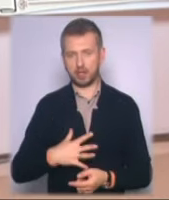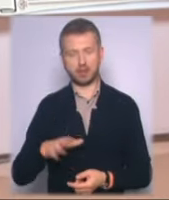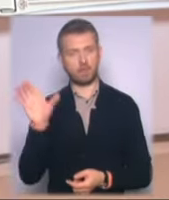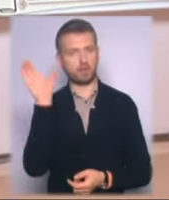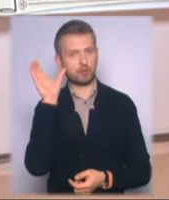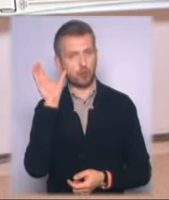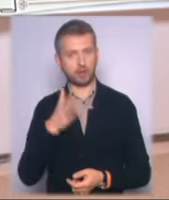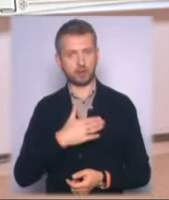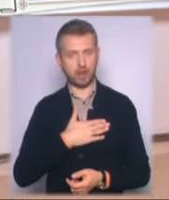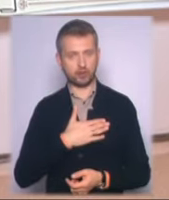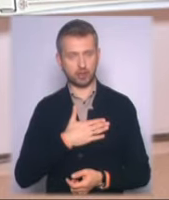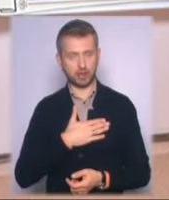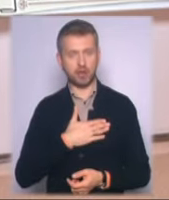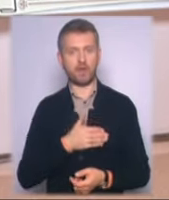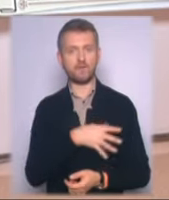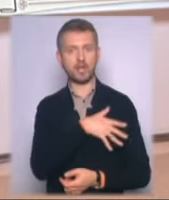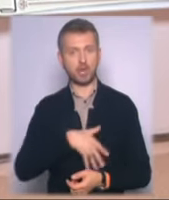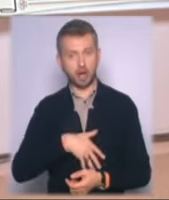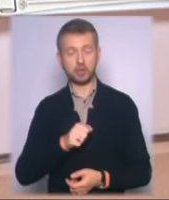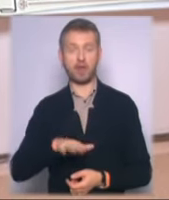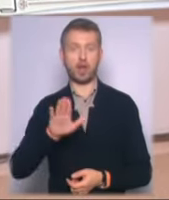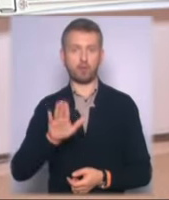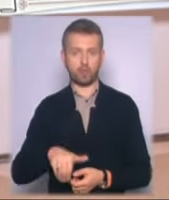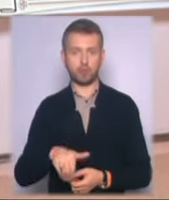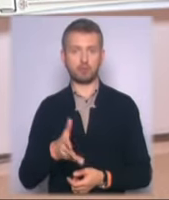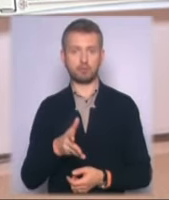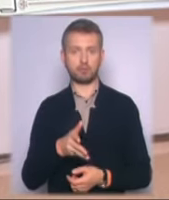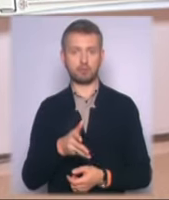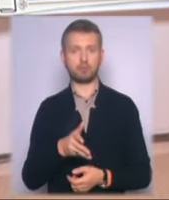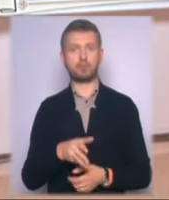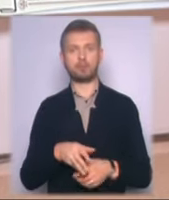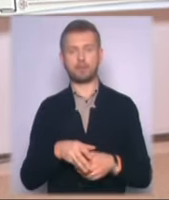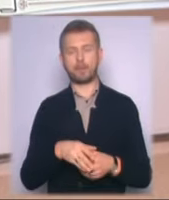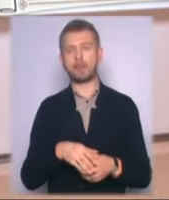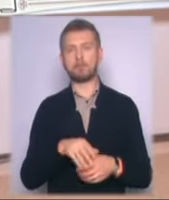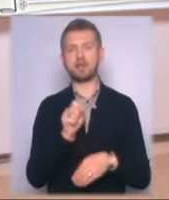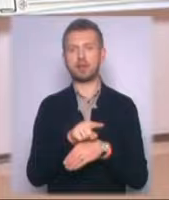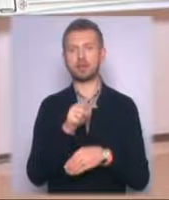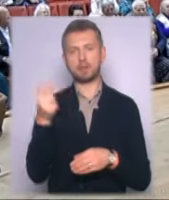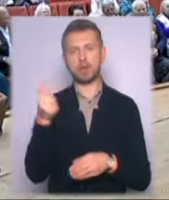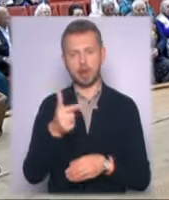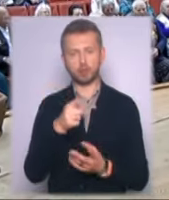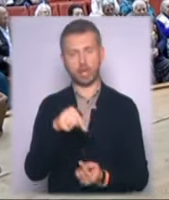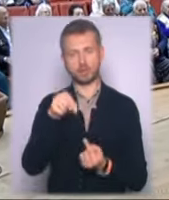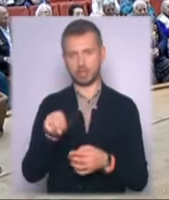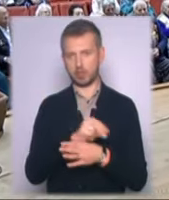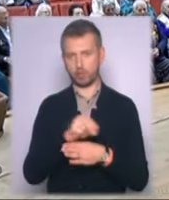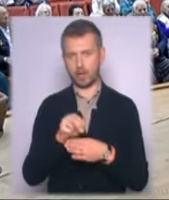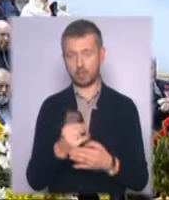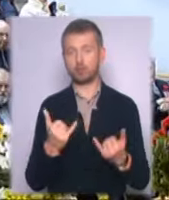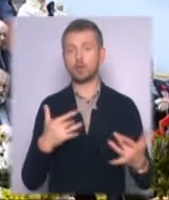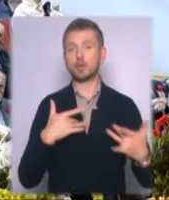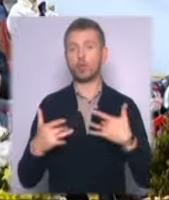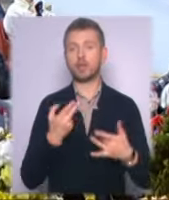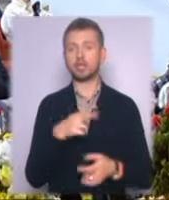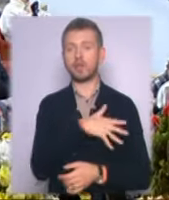вислухати наших ветеранів, ну а потім призначити їм грамотне, адекватне лікування. Тож сьогоднішній концерт для